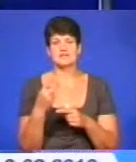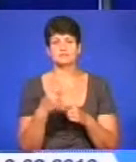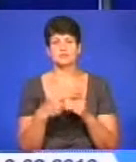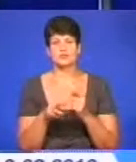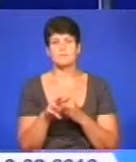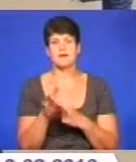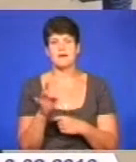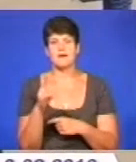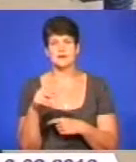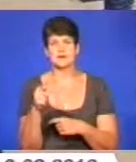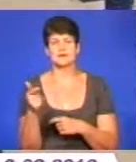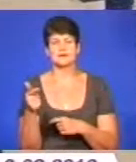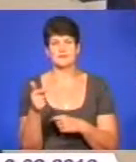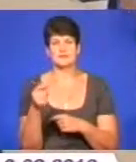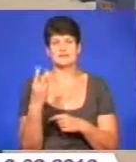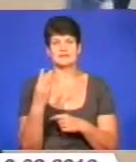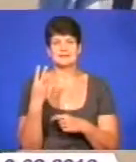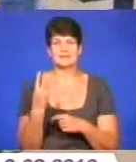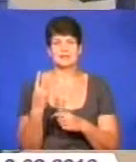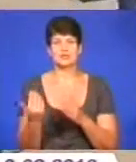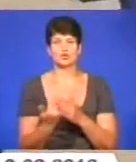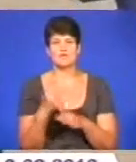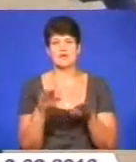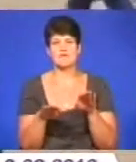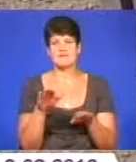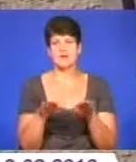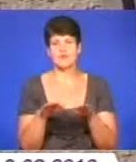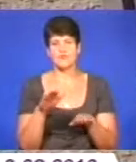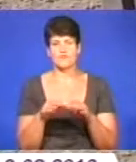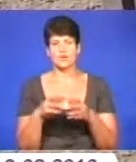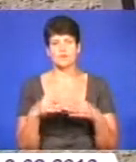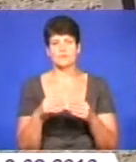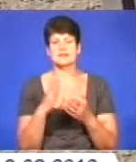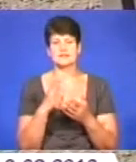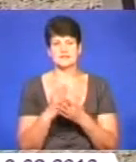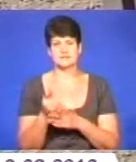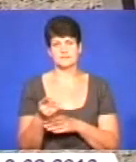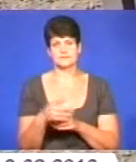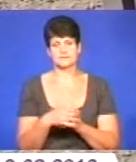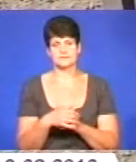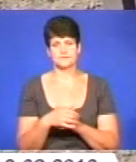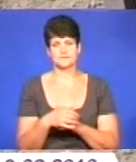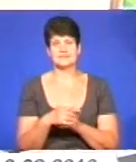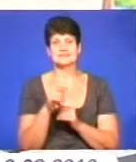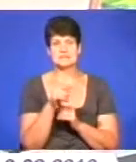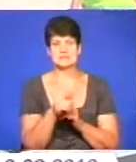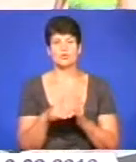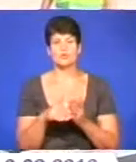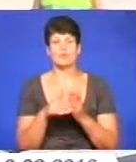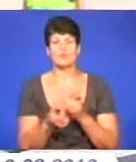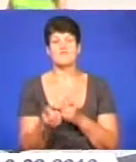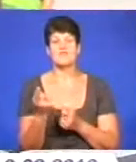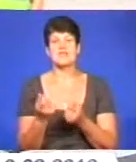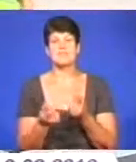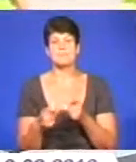гривень. Три нових вагових комплекси, аналогів яким немає в Україні, з'явилися на Тернопільщині. З їх допомогою